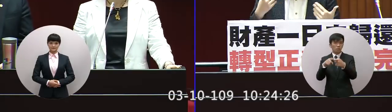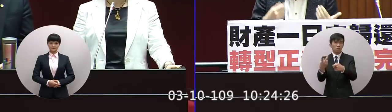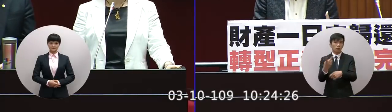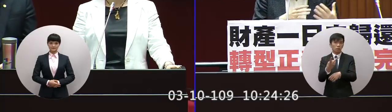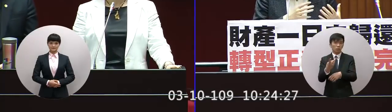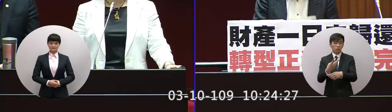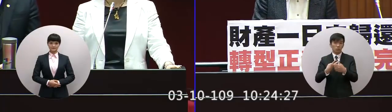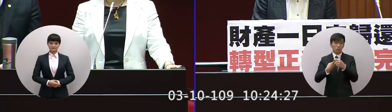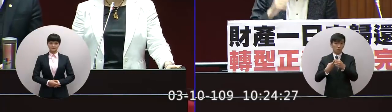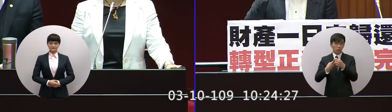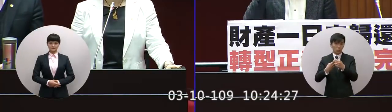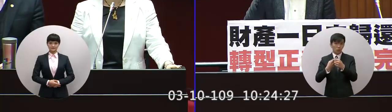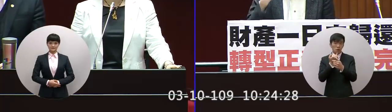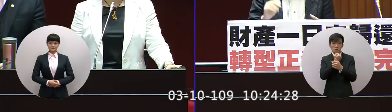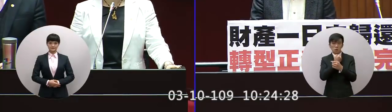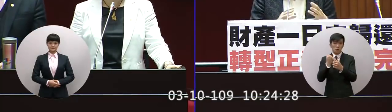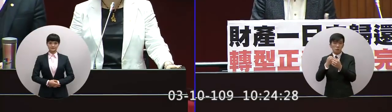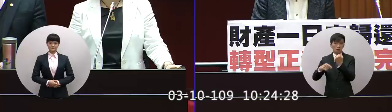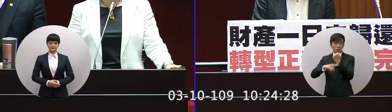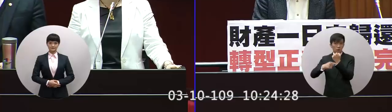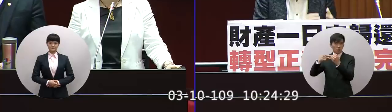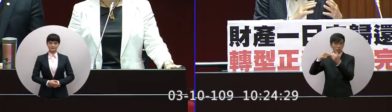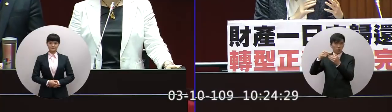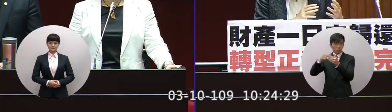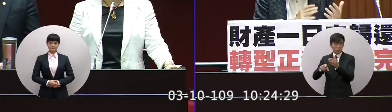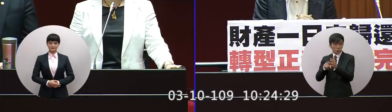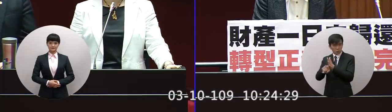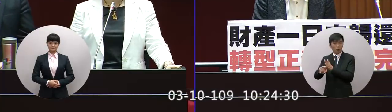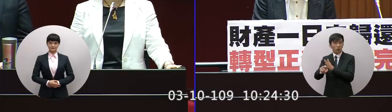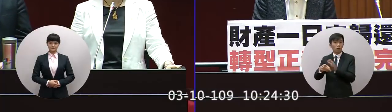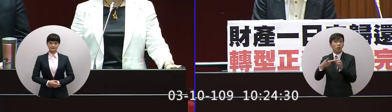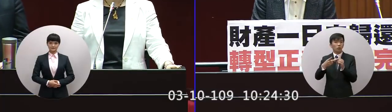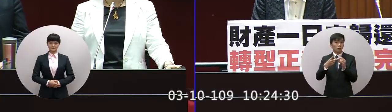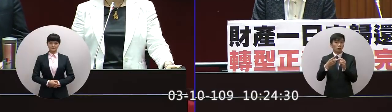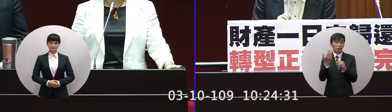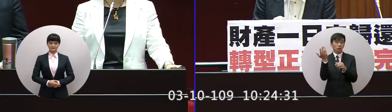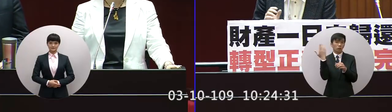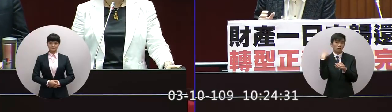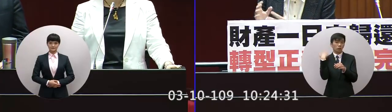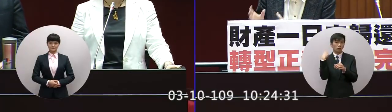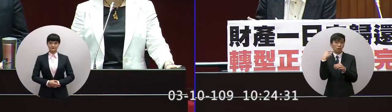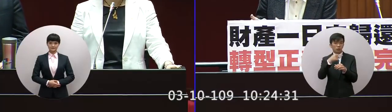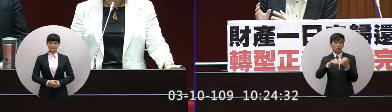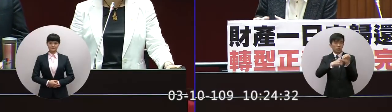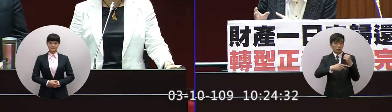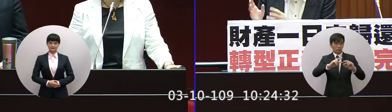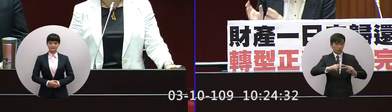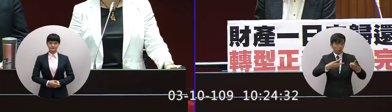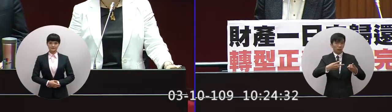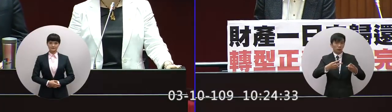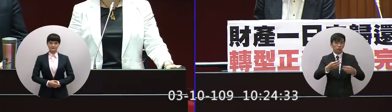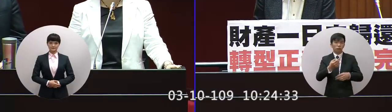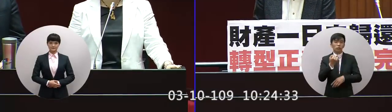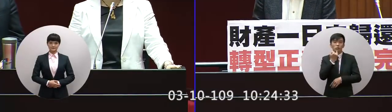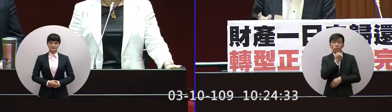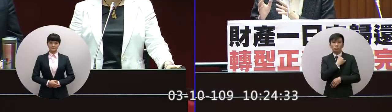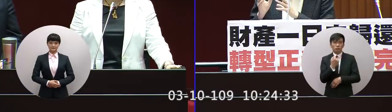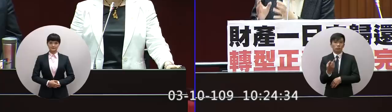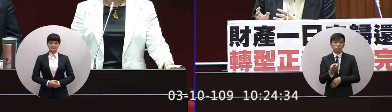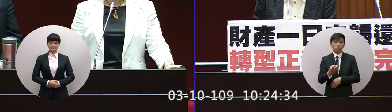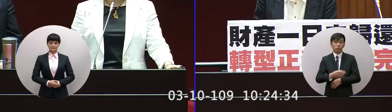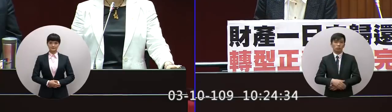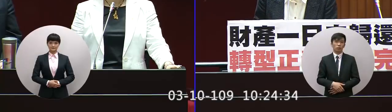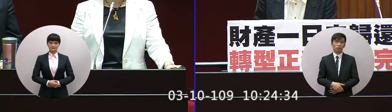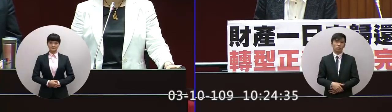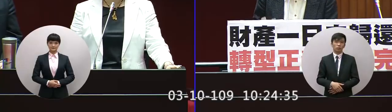说，倾向立专法，或是直接修法，修改戒严时期人民受损权利回复条例两个方向思考。所